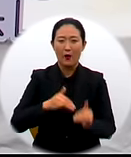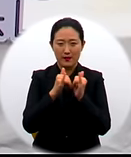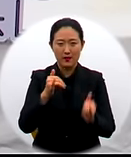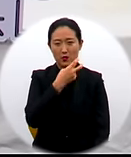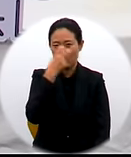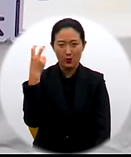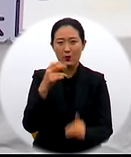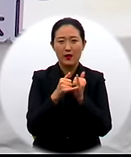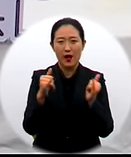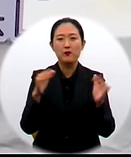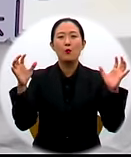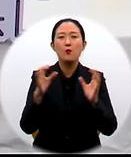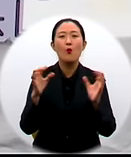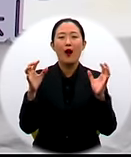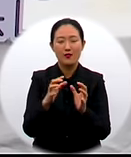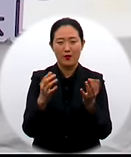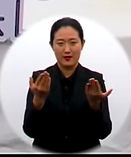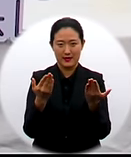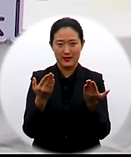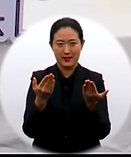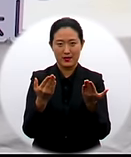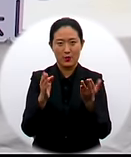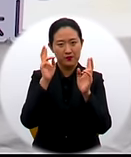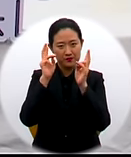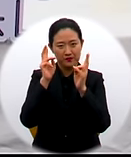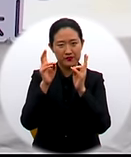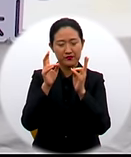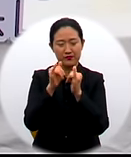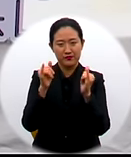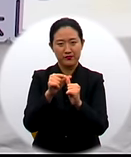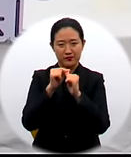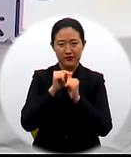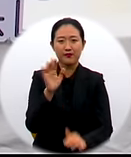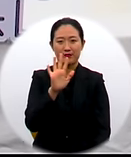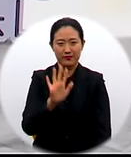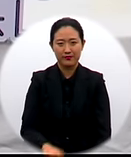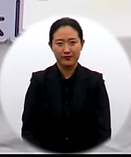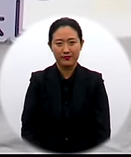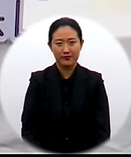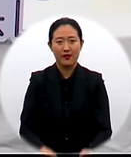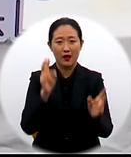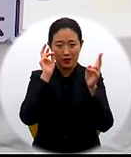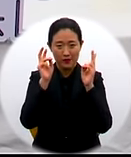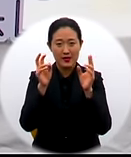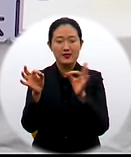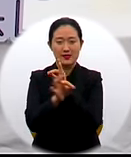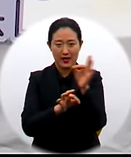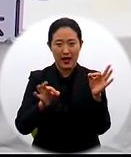아는, 이기는 전략을 아는 스마트한 사람들을 모아서 일을 하는 겁니다. 업계에서 사람을 데려오지 않아요.